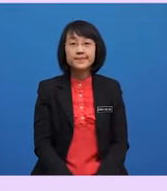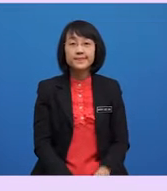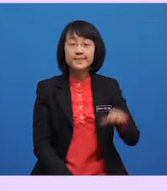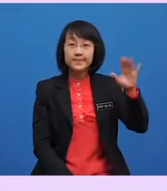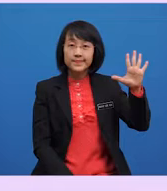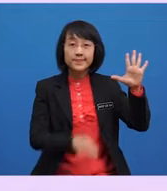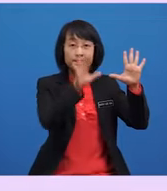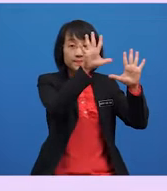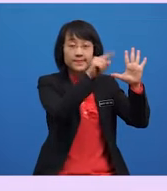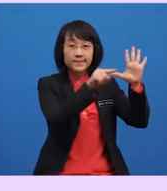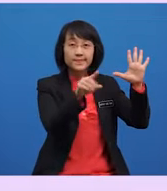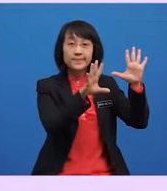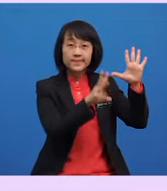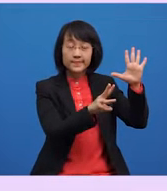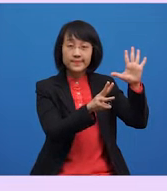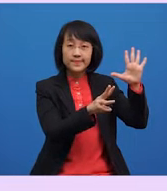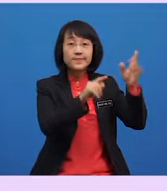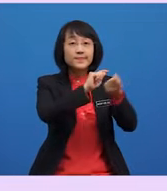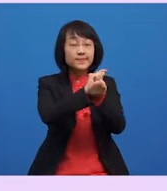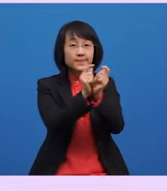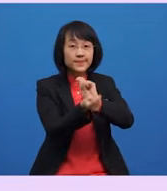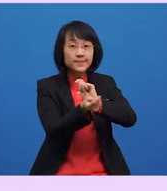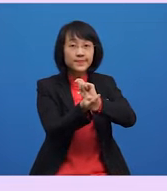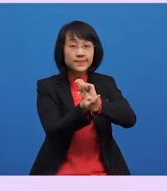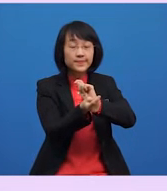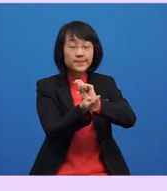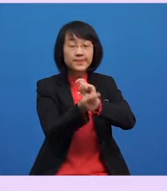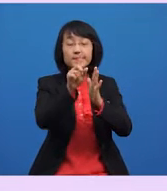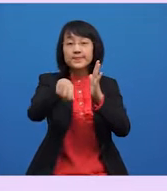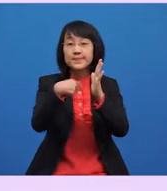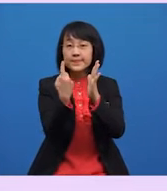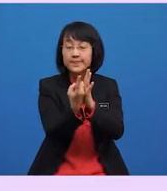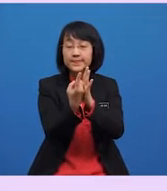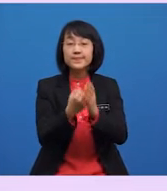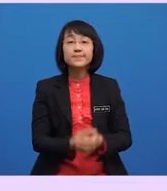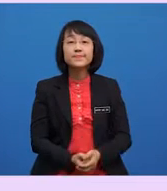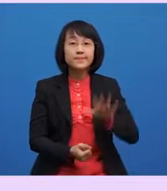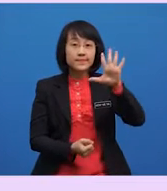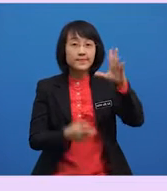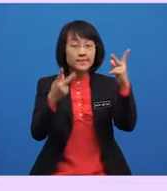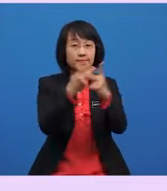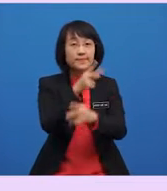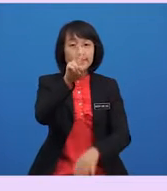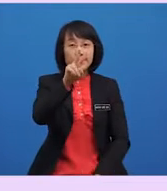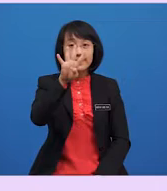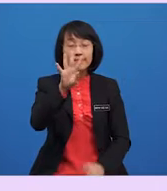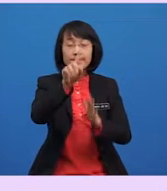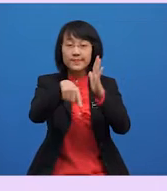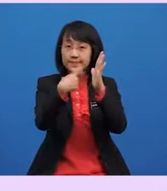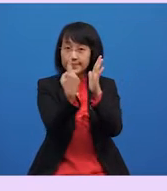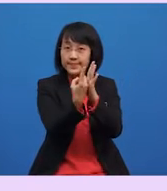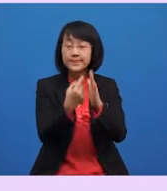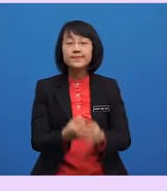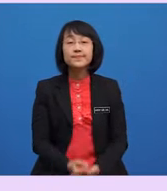5/6 hari ditukarkan kepada jam. 5 darab dengan 24